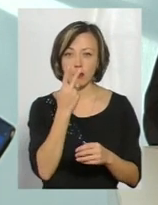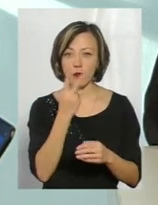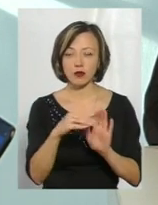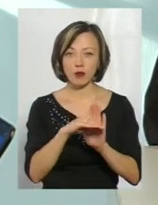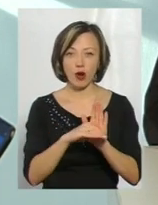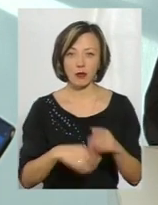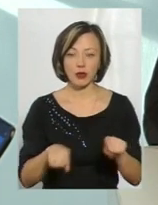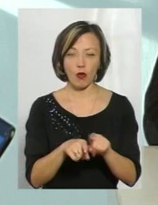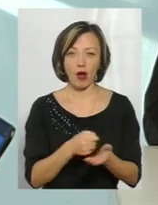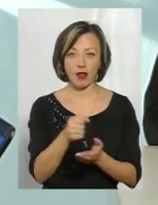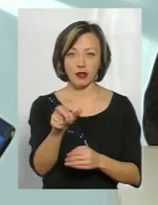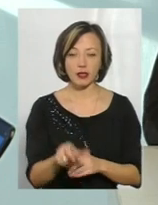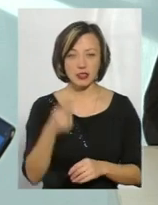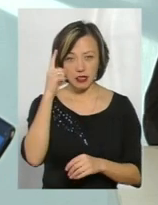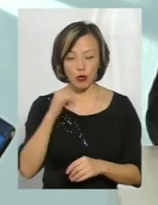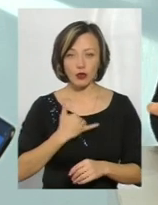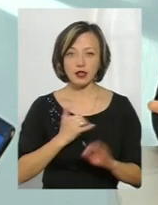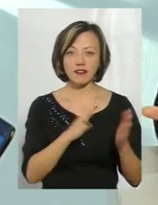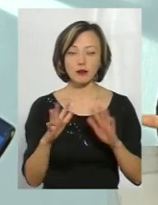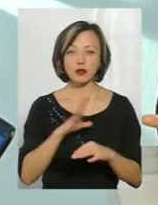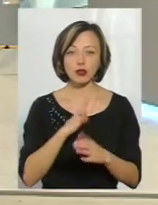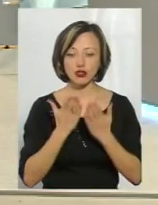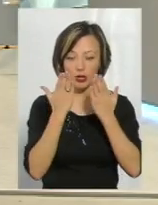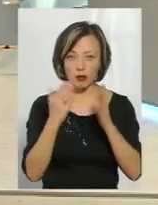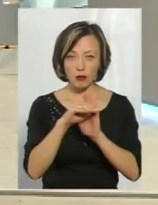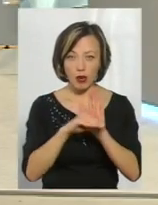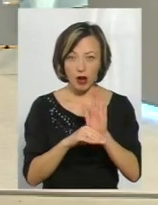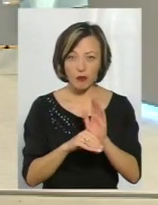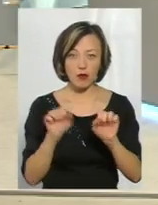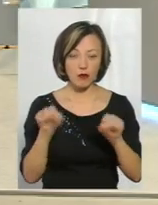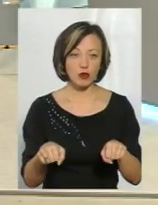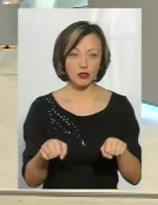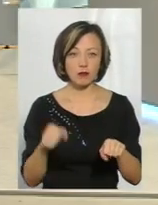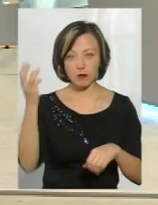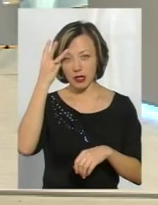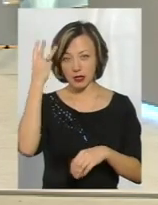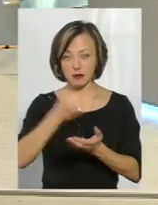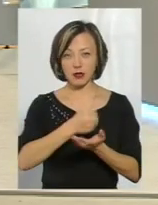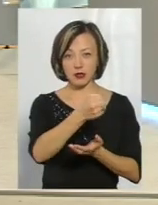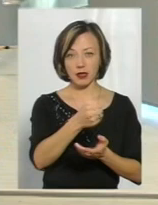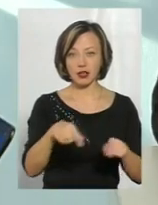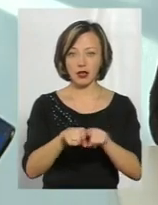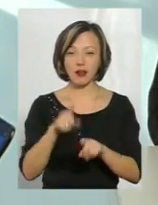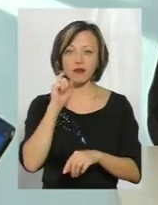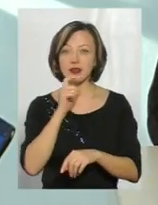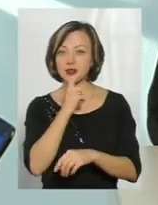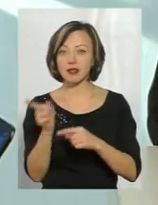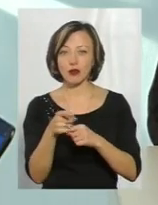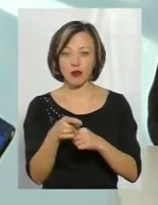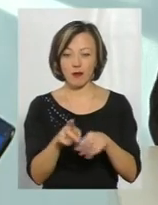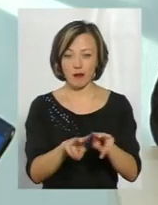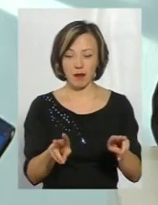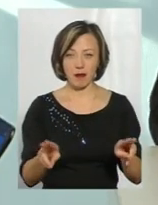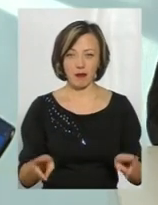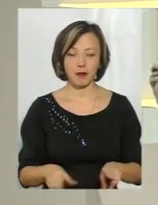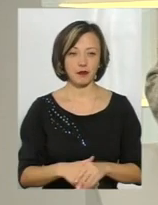програму такого кандидата. Знаємо, що в нас були випадки, коли читаєш програму кандидата, і можна, як в Хмельницькому, балотуватись, можна в Вінниці, в Тернополі, в